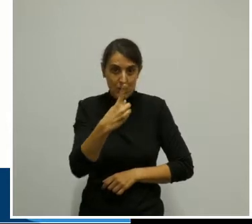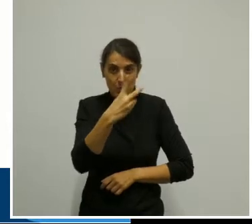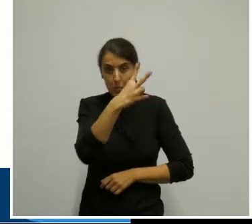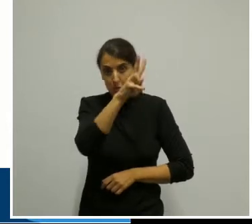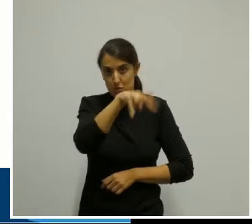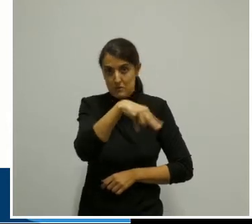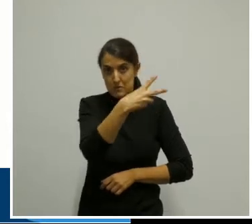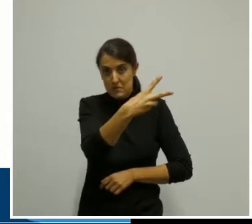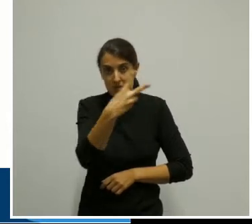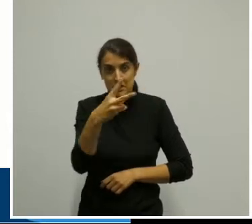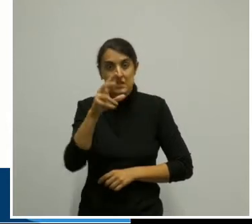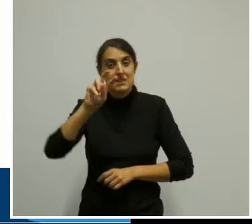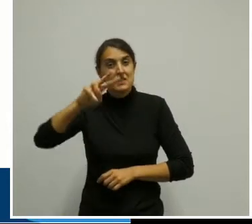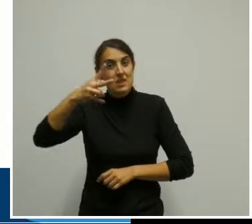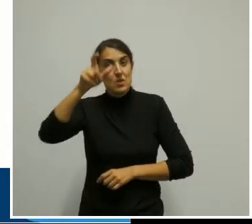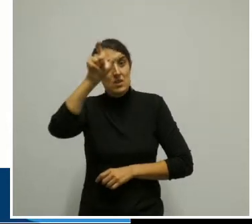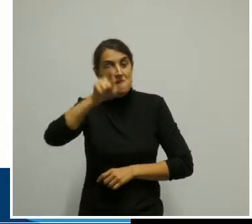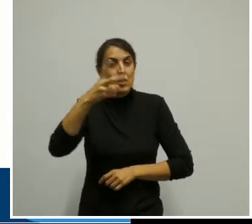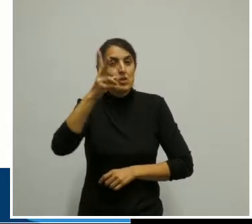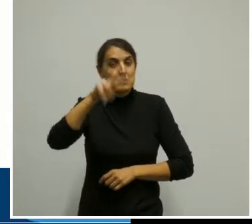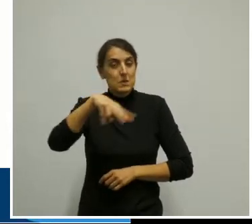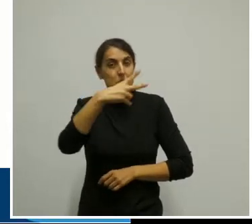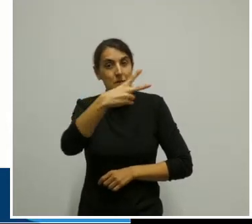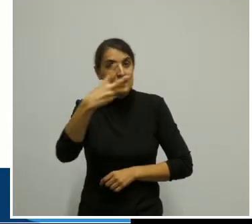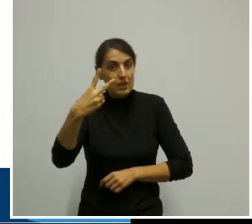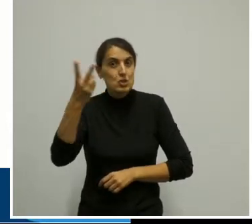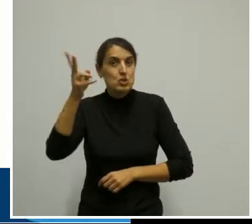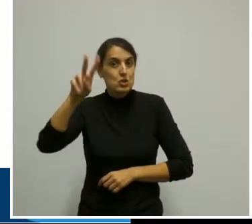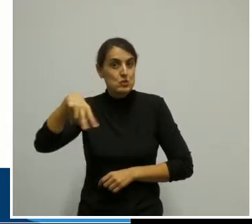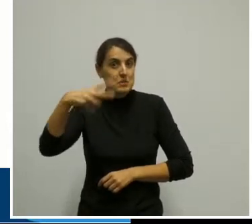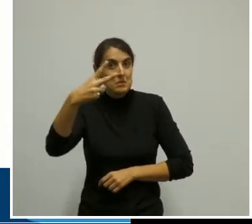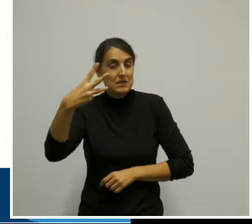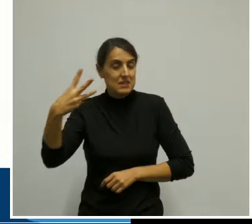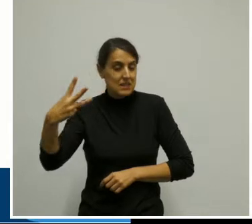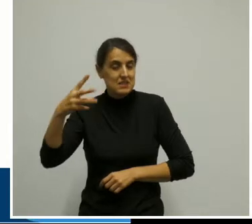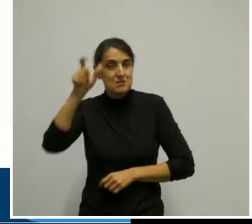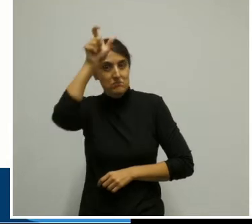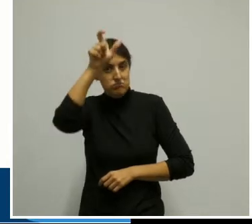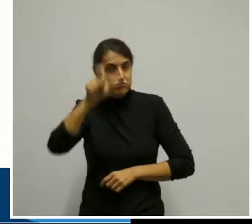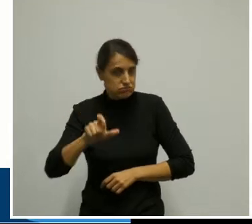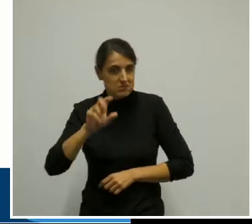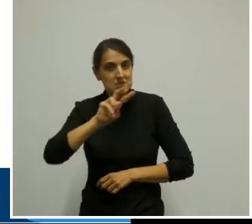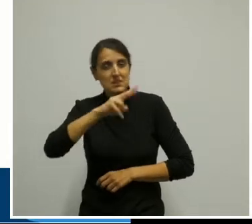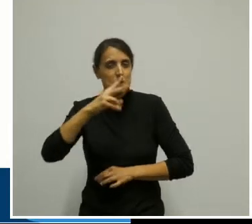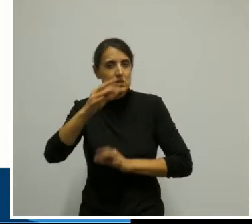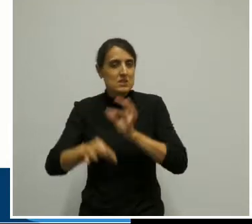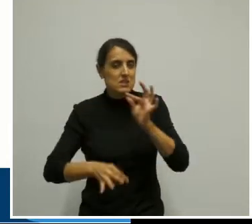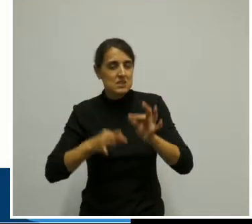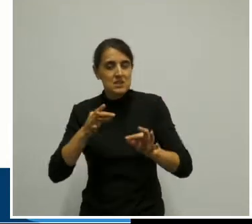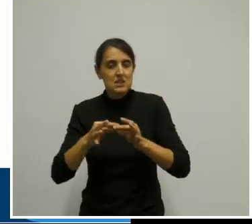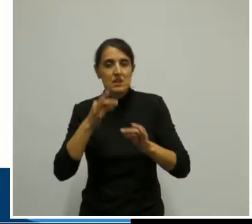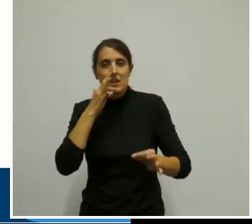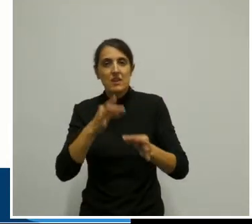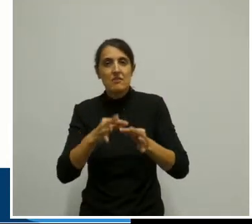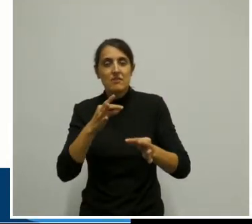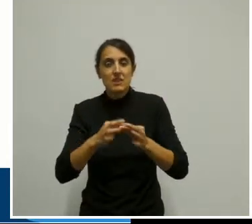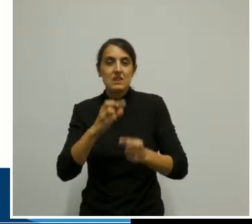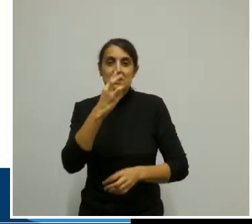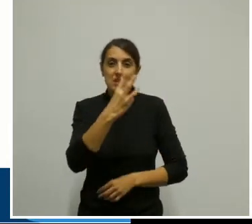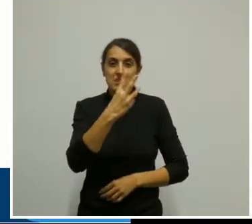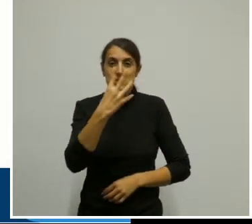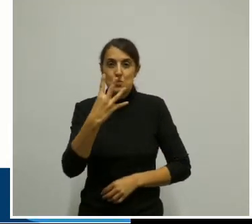2021-22, la segona 22-23. Al segon cicle d'infantil, I3, I4 i I5, hi